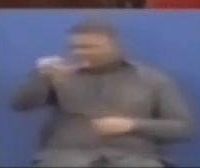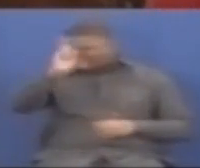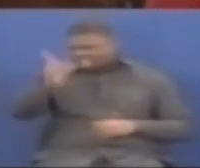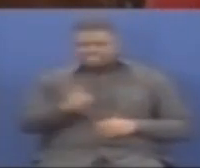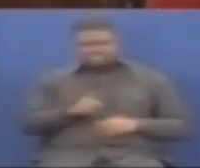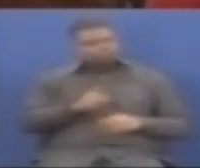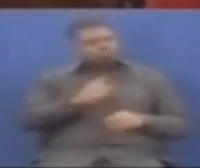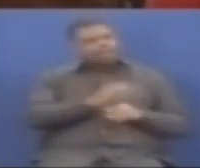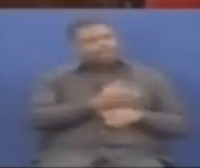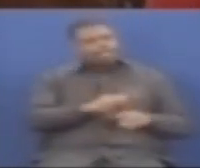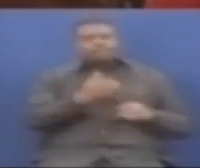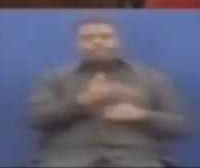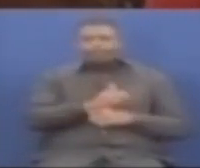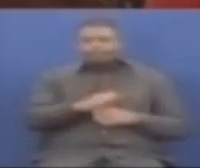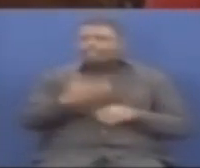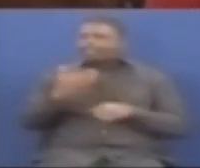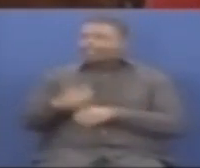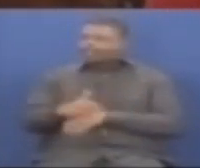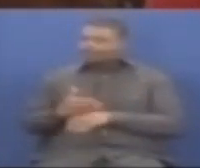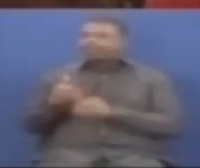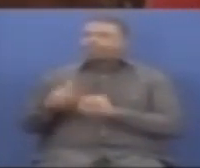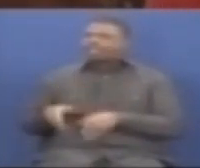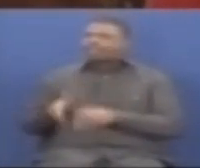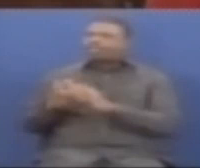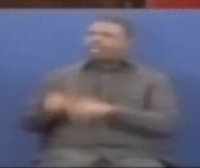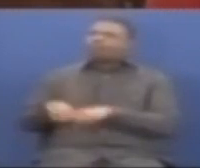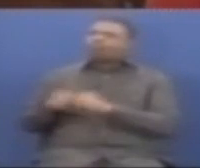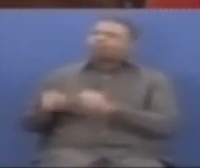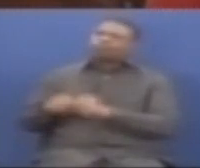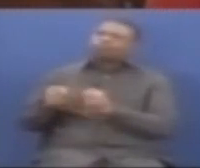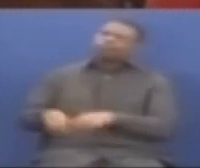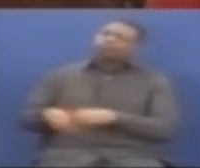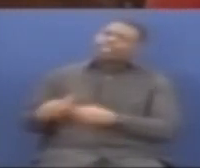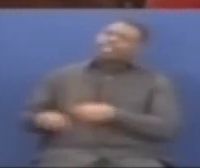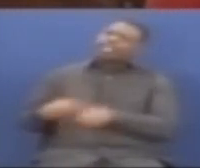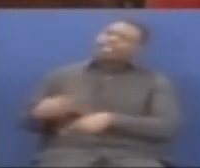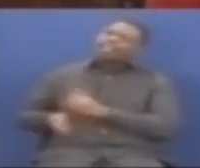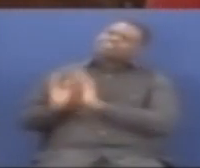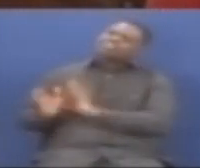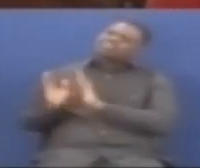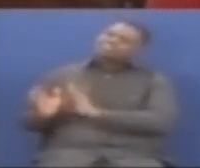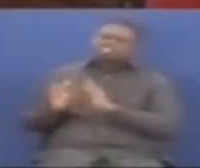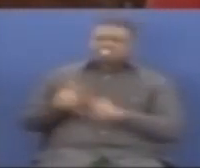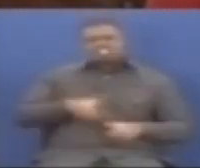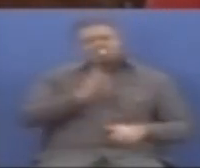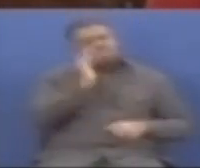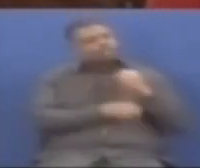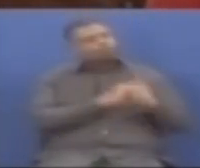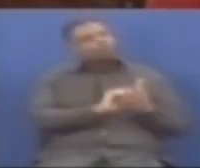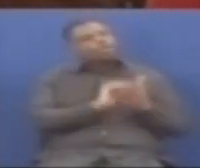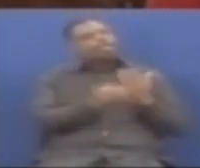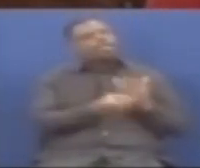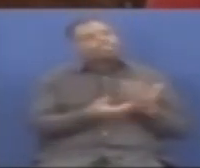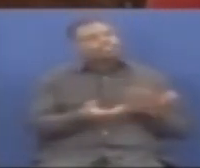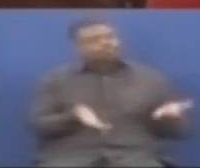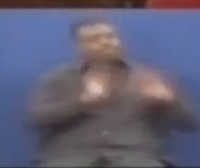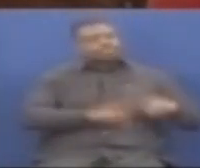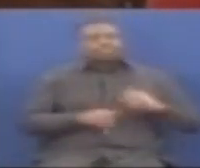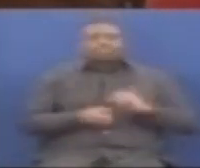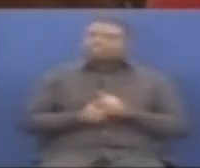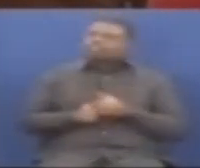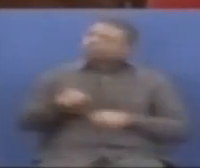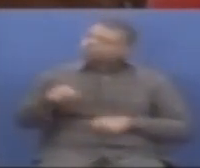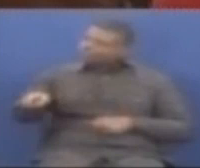Mheshimiwa naibu spika, kwa niaba ya waziri wa ujenzi, uchukuzi na mawasiliano, napenda kujibu swali la mheshimiwa Ngezabuke kama